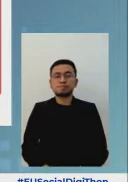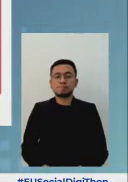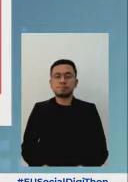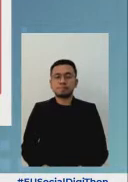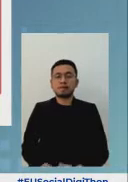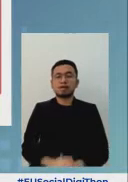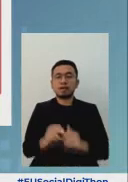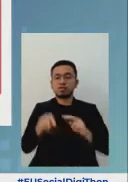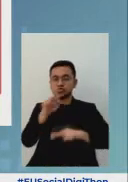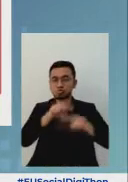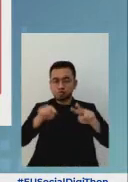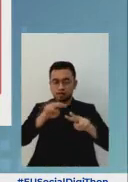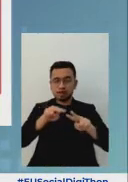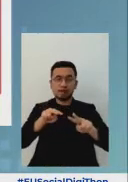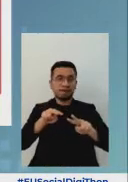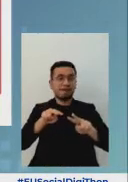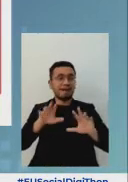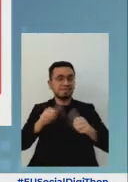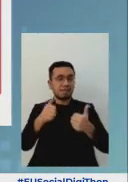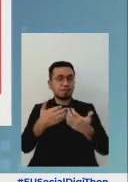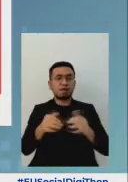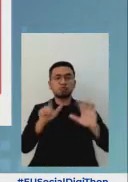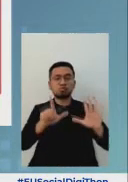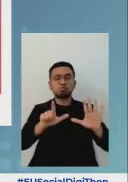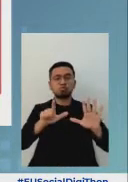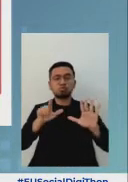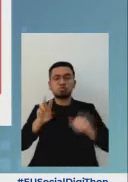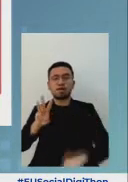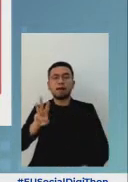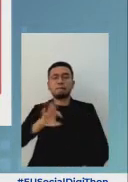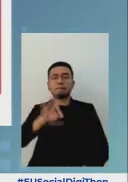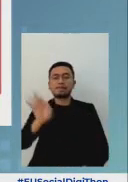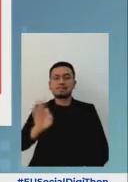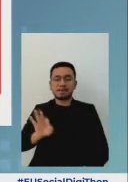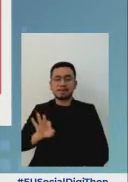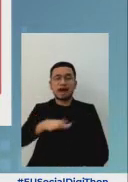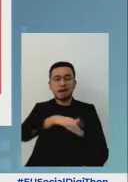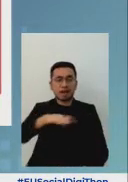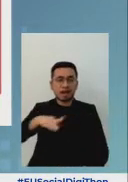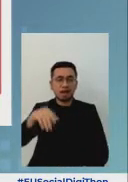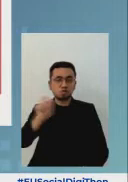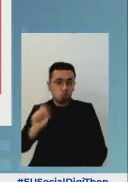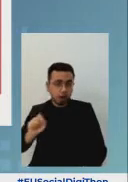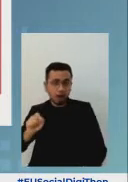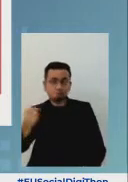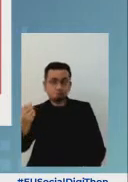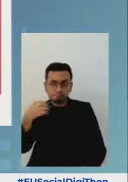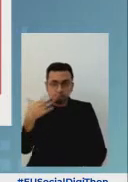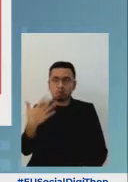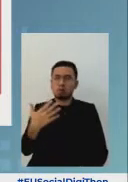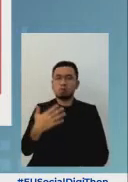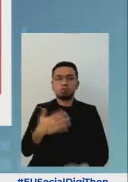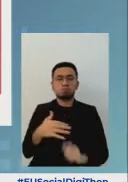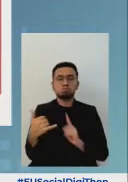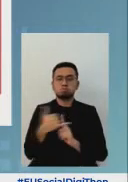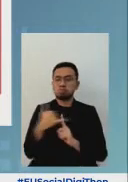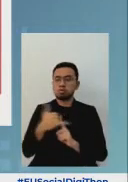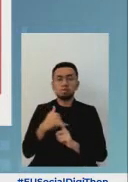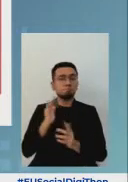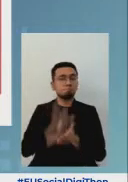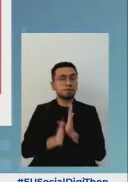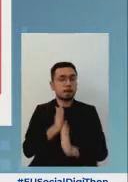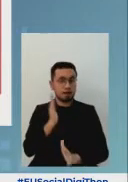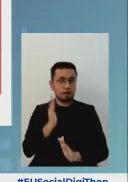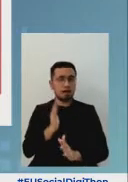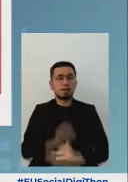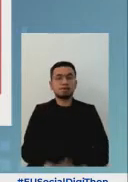survei, 73%, itu rata-rata pelajar ya, 73% itu menyatakan pernah dibully. Dan